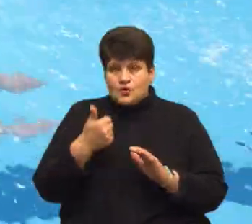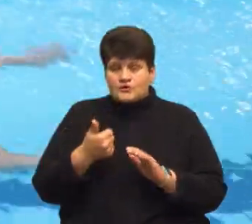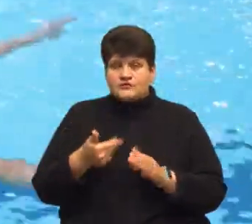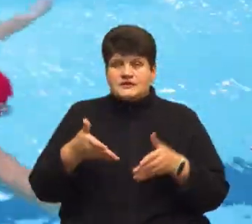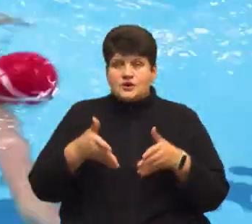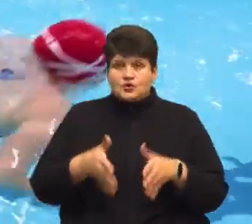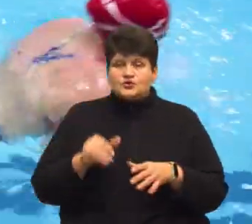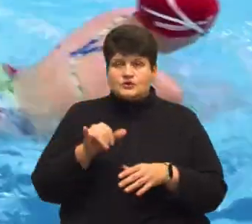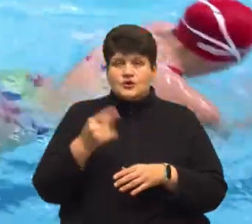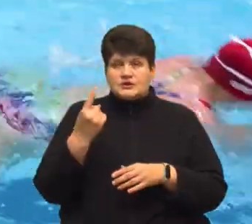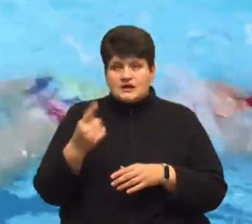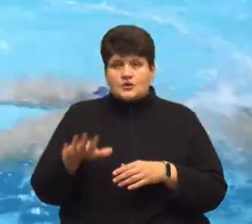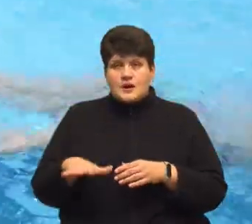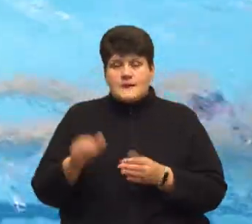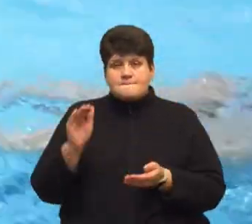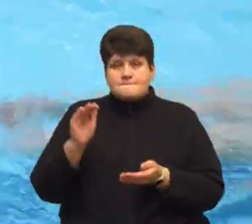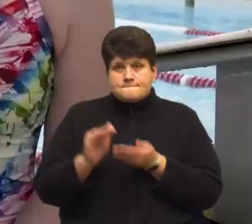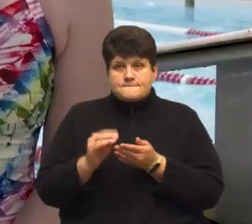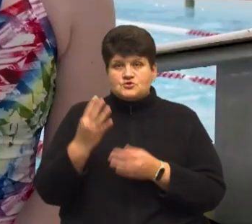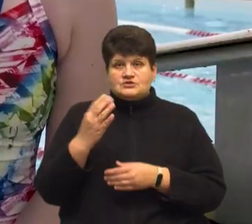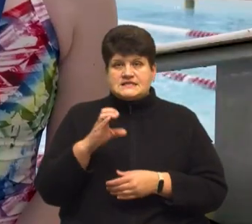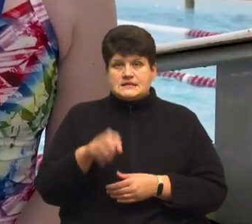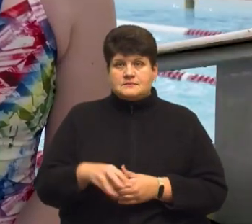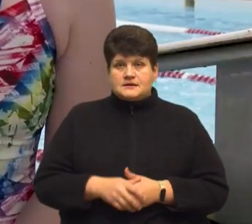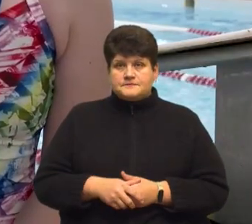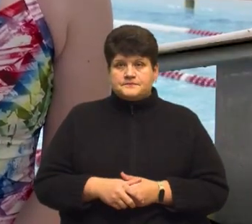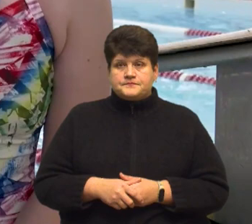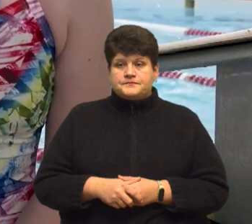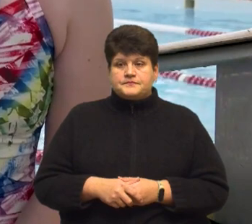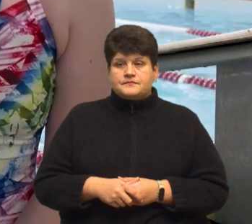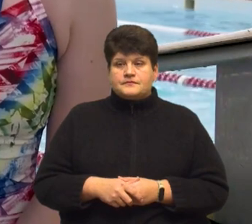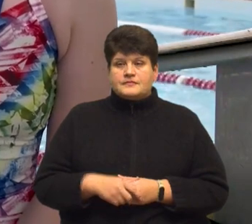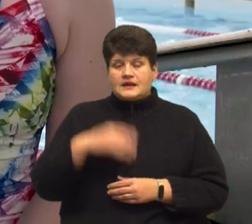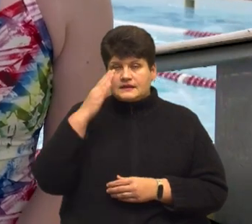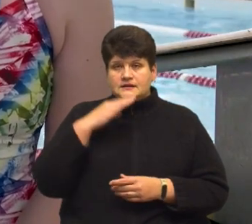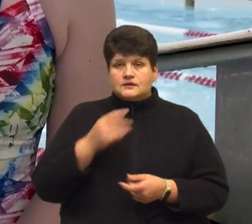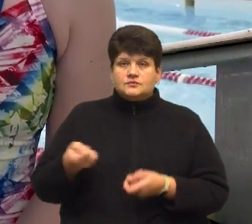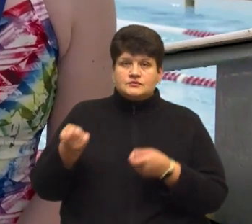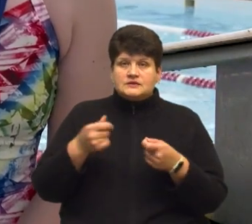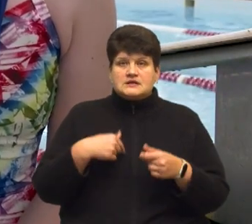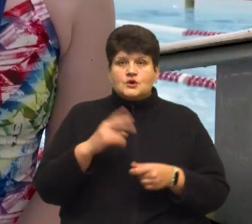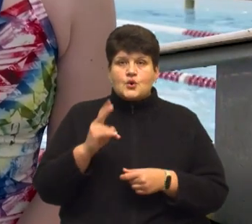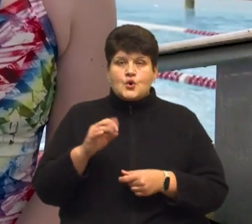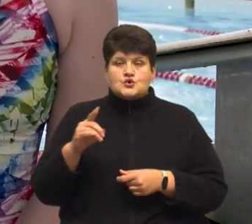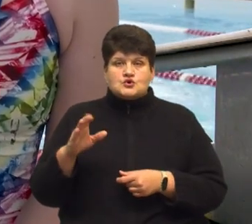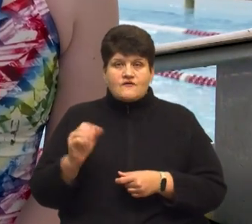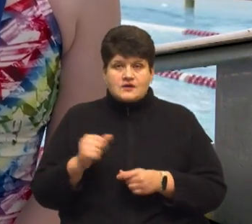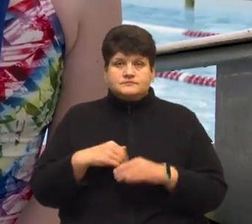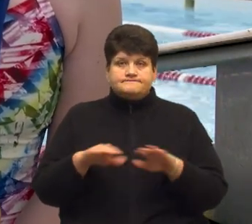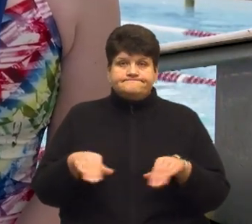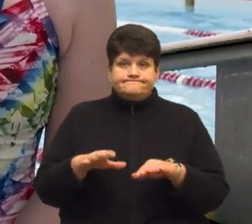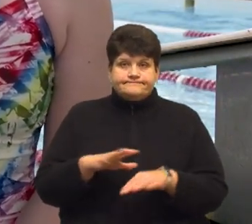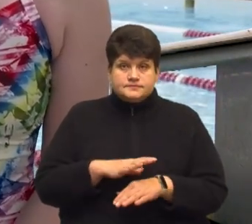Вікторії одна нога коротша на 4 см тато нас почав возити в козову щоб ми вчилися плавати